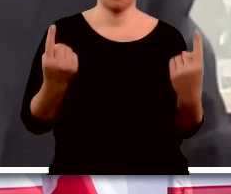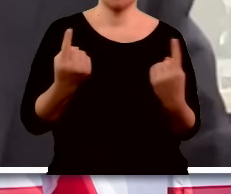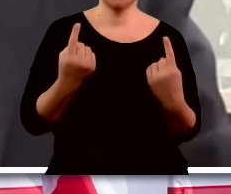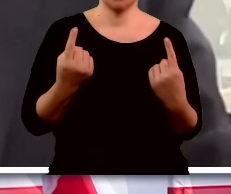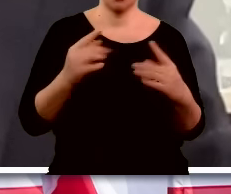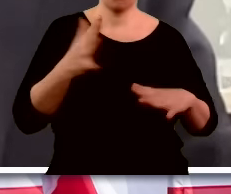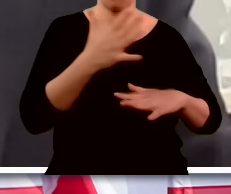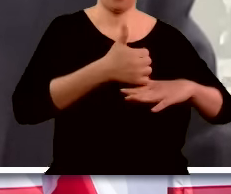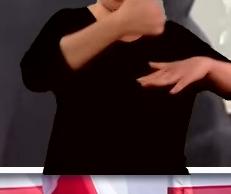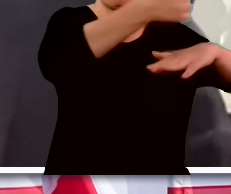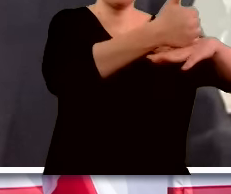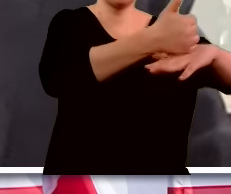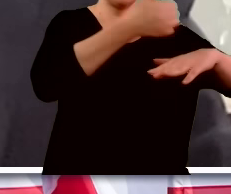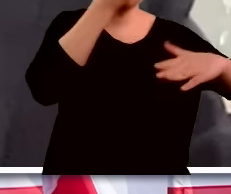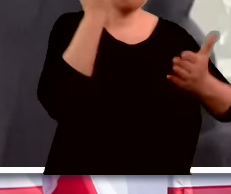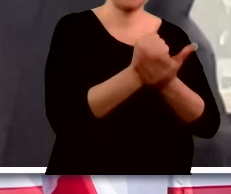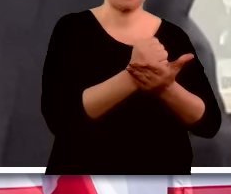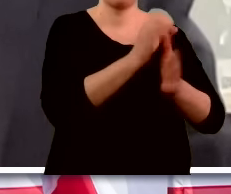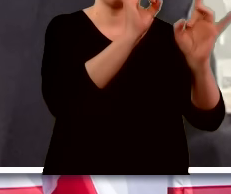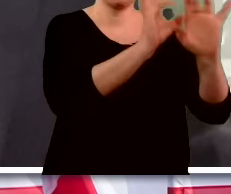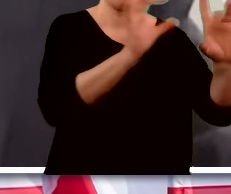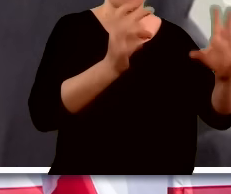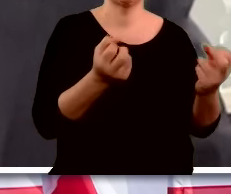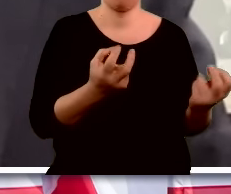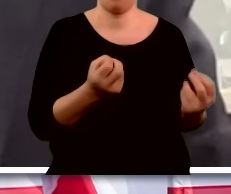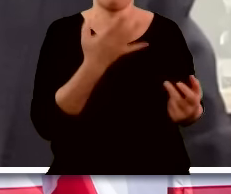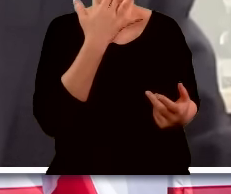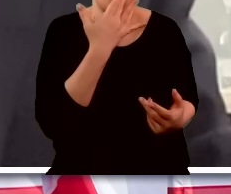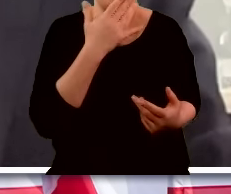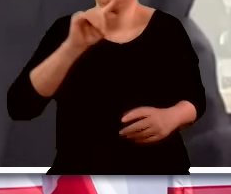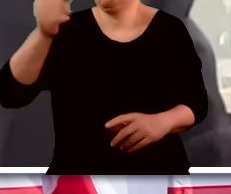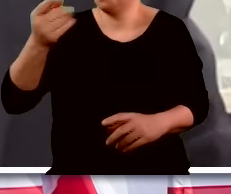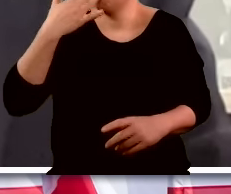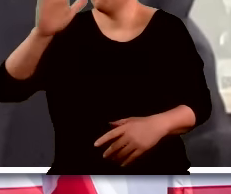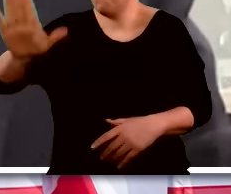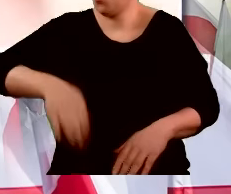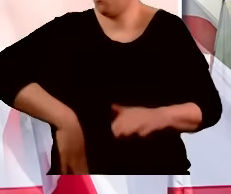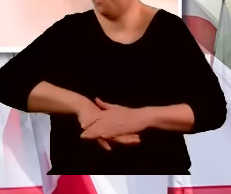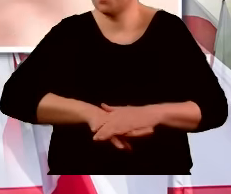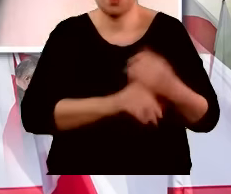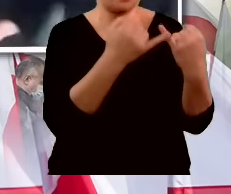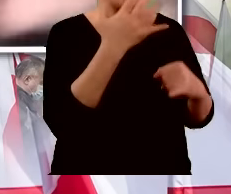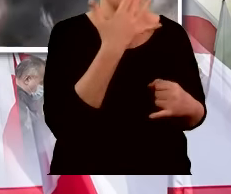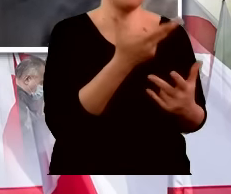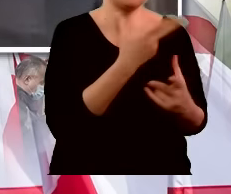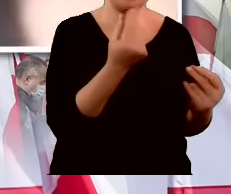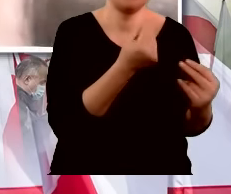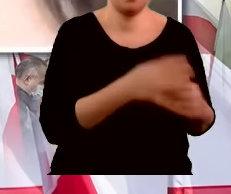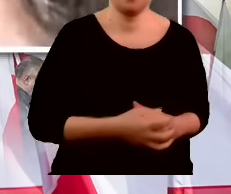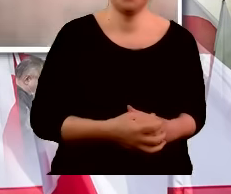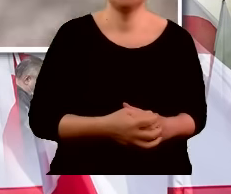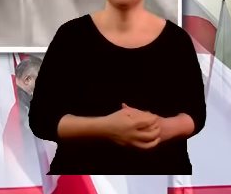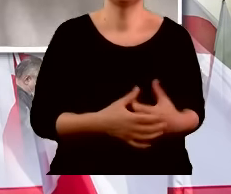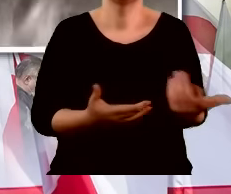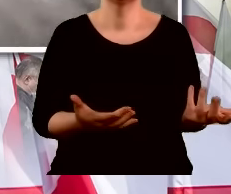autorytety prawne. Profesorowie, prawnicy wypowiadają się. Jedni mówią, mają mandaty, inni nie. Co ma myśleć o tym